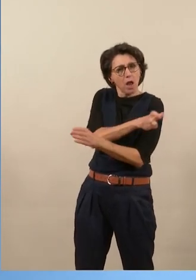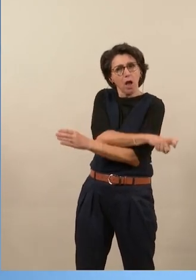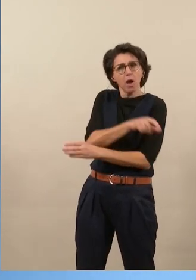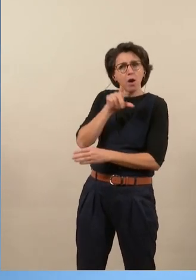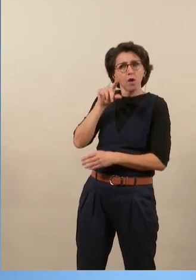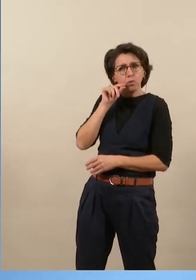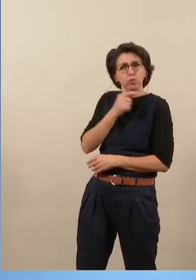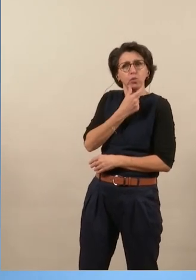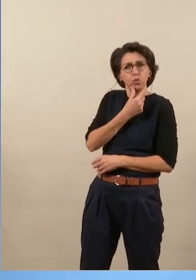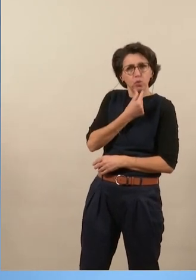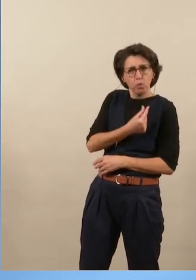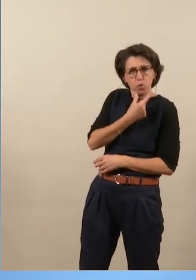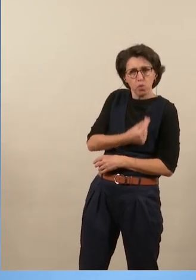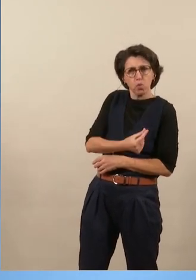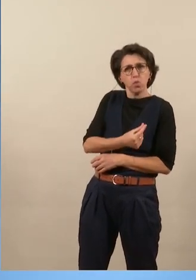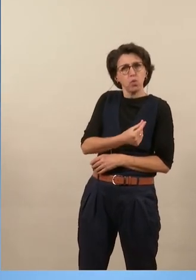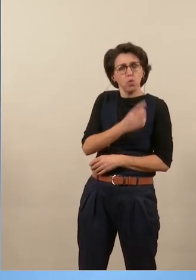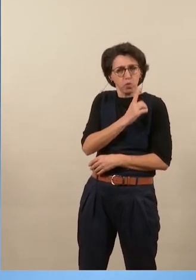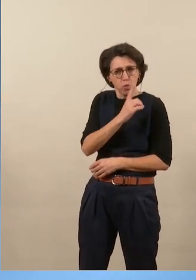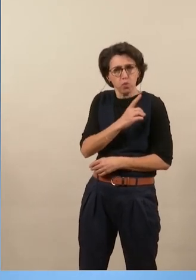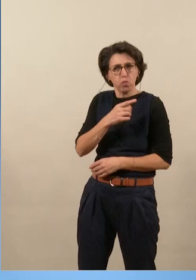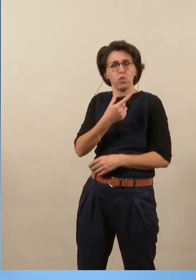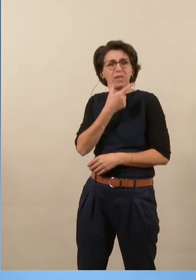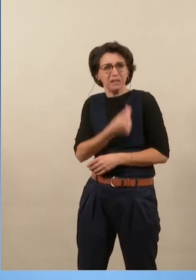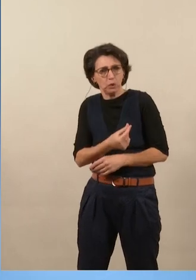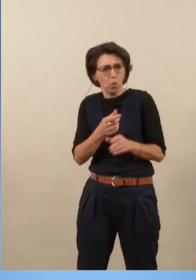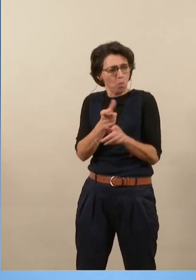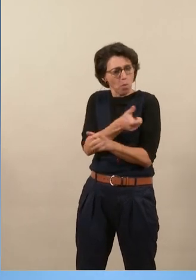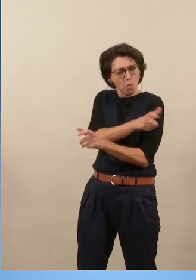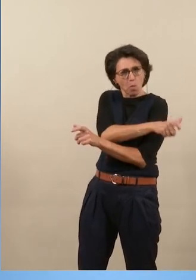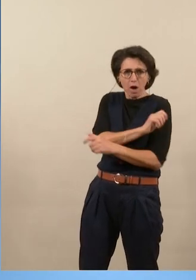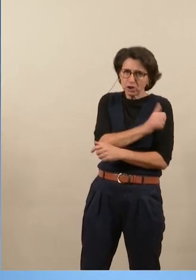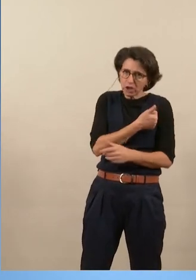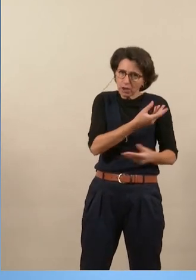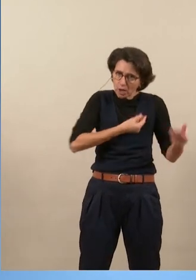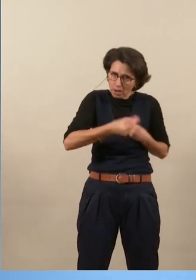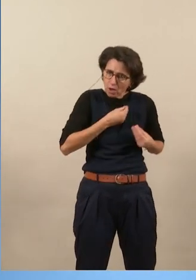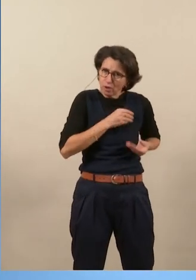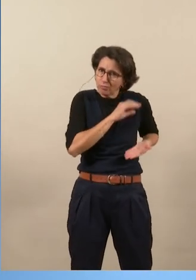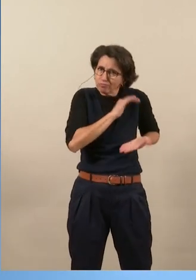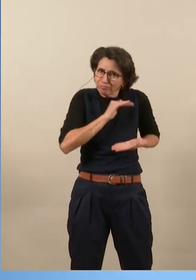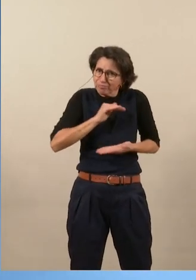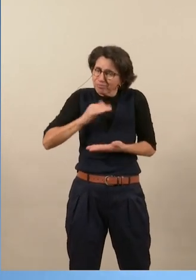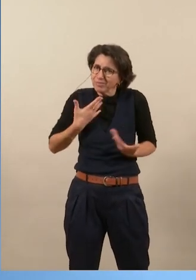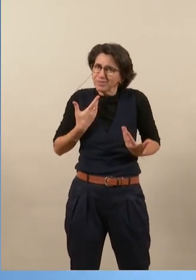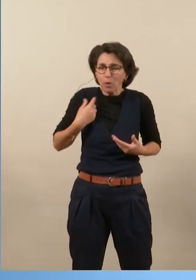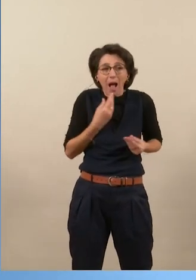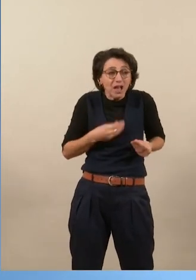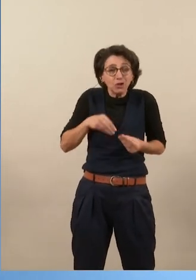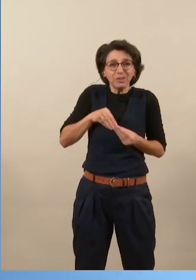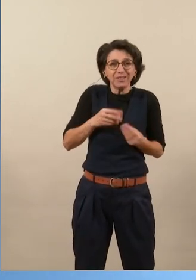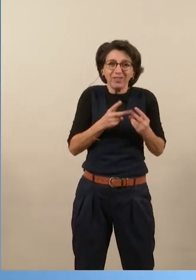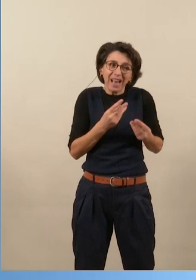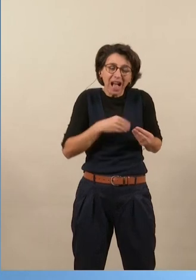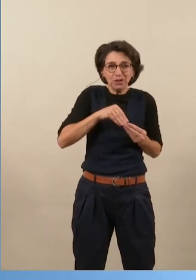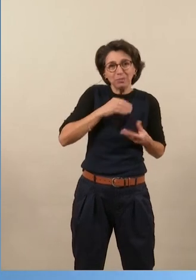Michel desto peu importe ont toutes apporter à Grenoble quelque chose que qui a été un ajout et